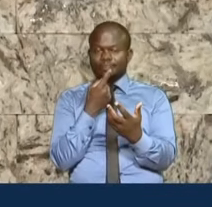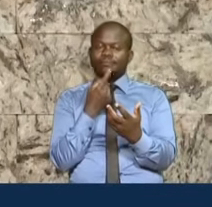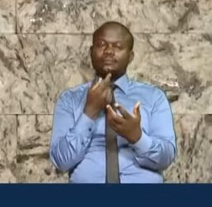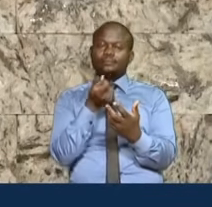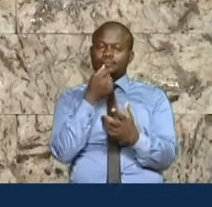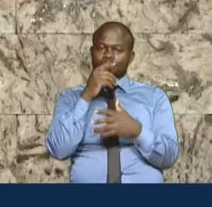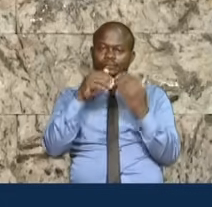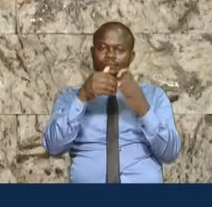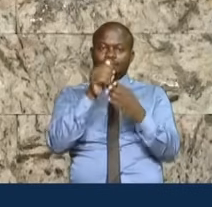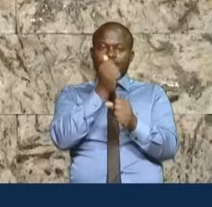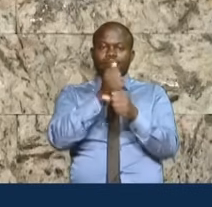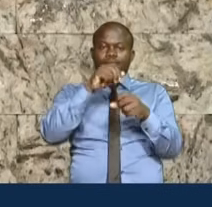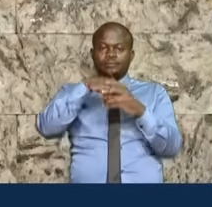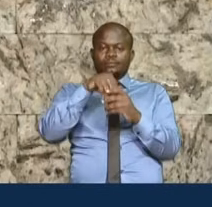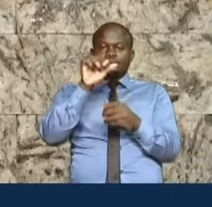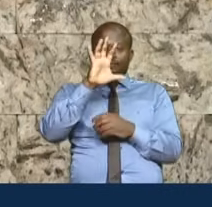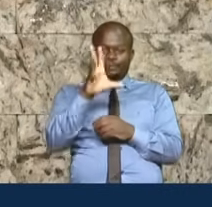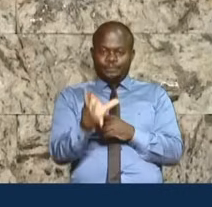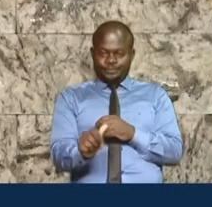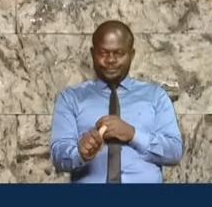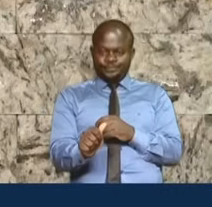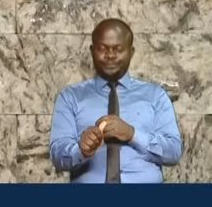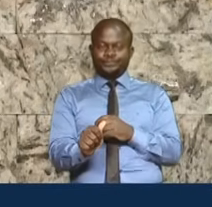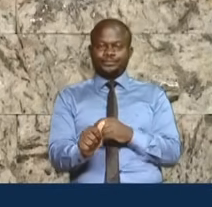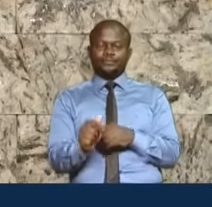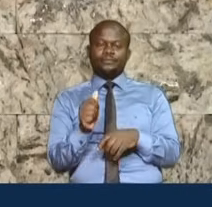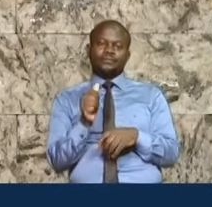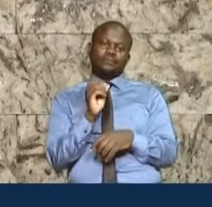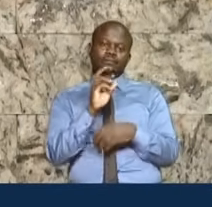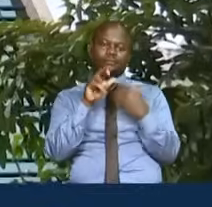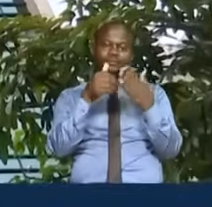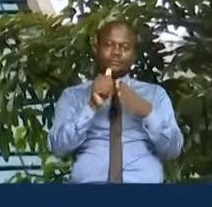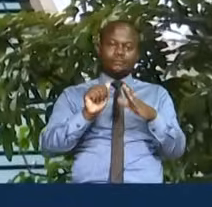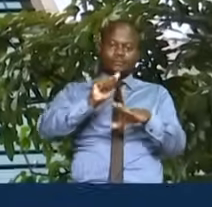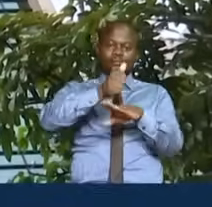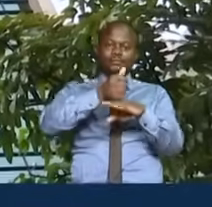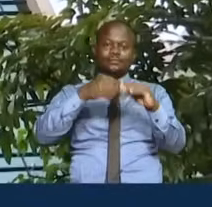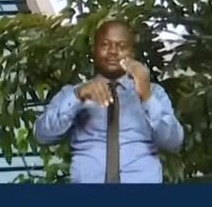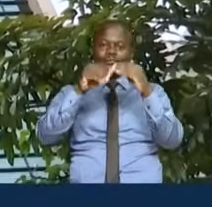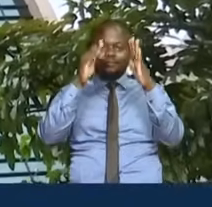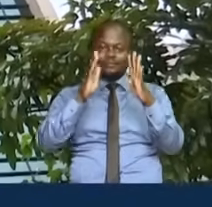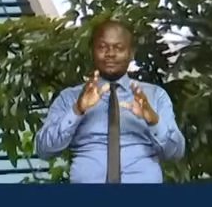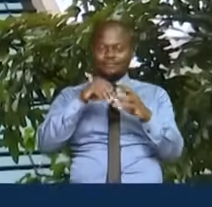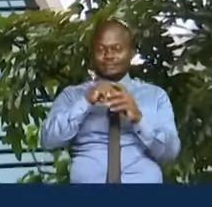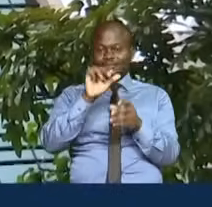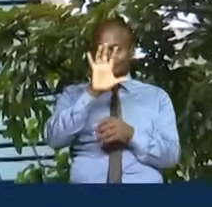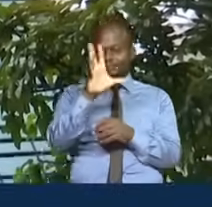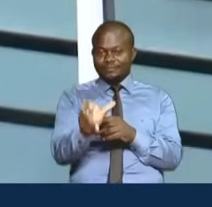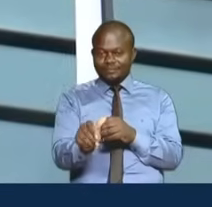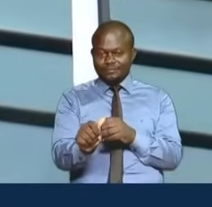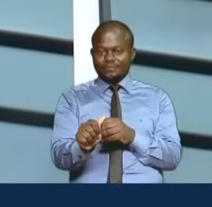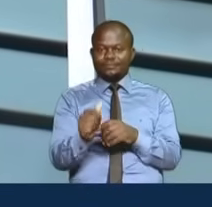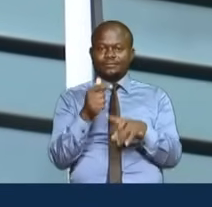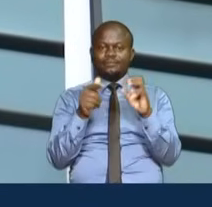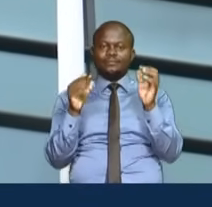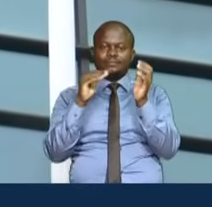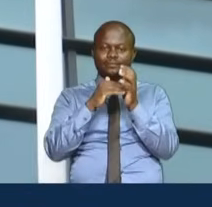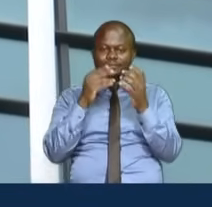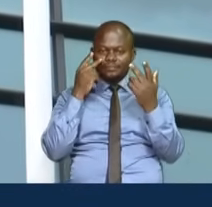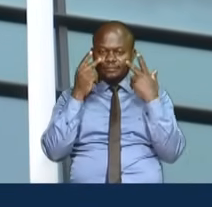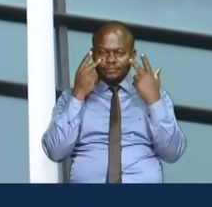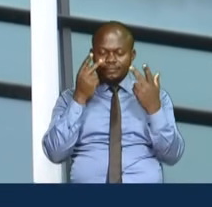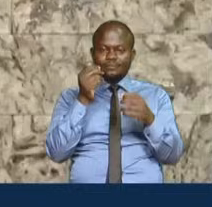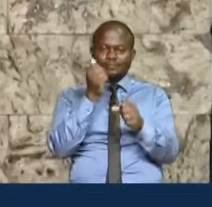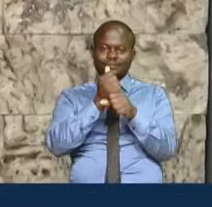yaba ikorerwa mu mugabane wa Afurika cyangwa se ishyirwa ku isoko ku mugabane wa Afurika, ndetse ikanareba